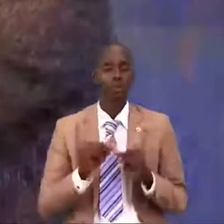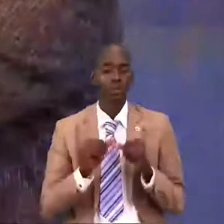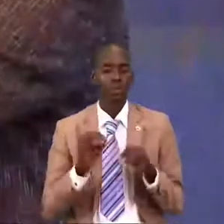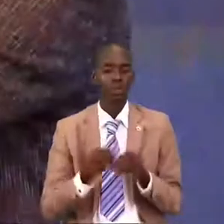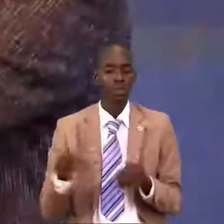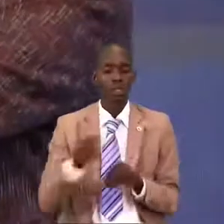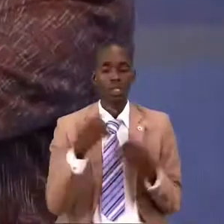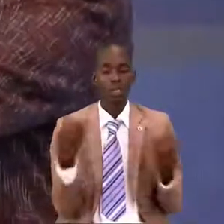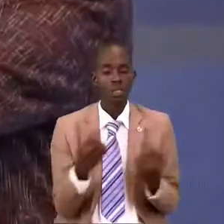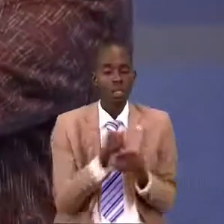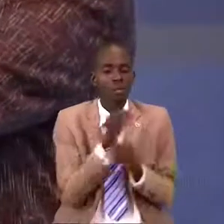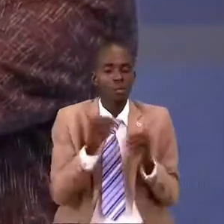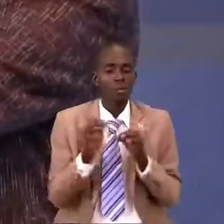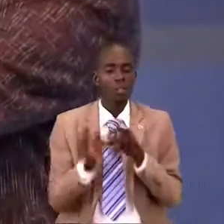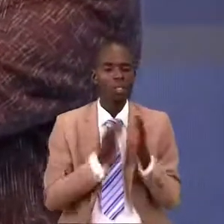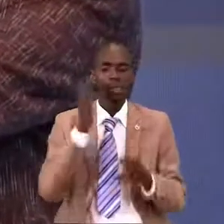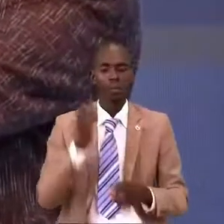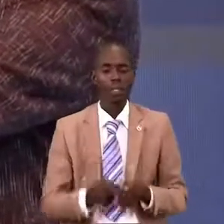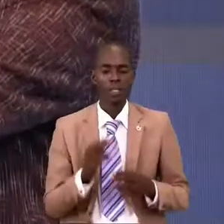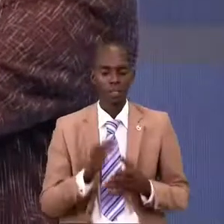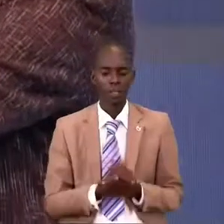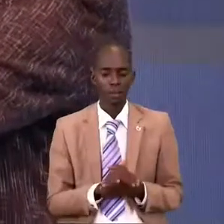Change chaque vie.